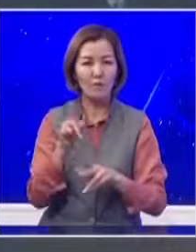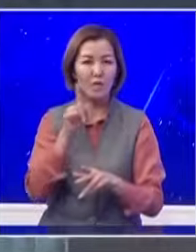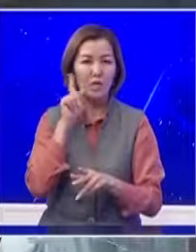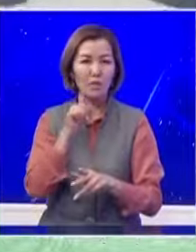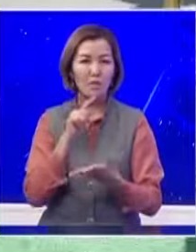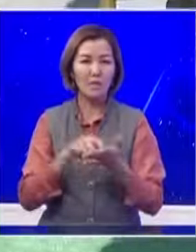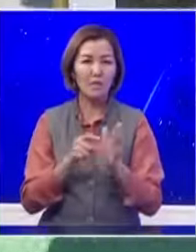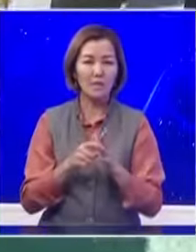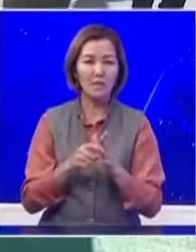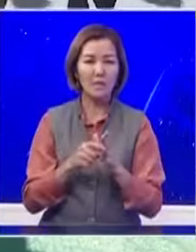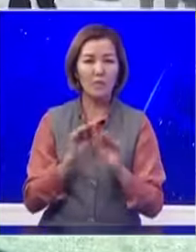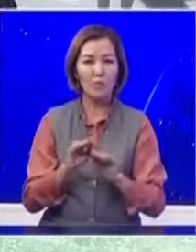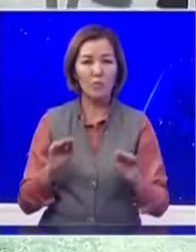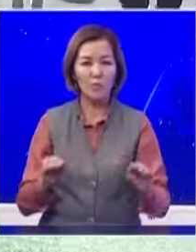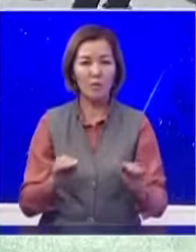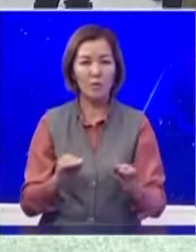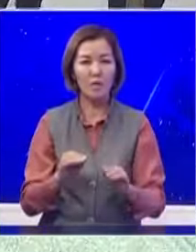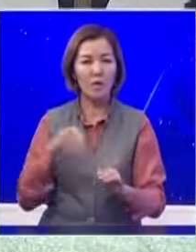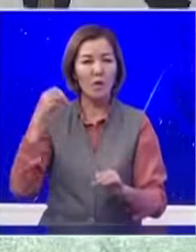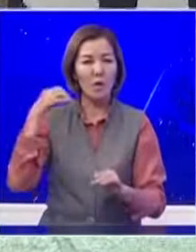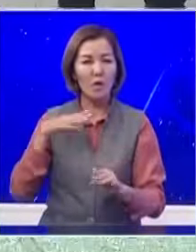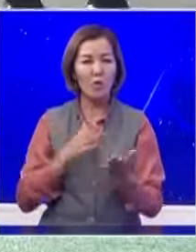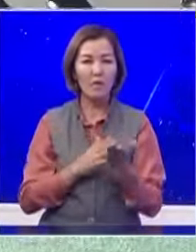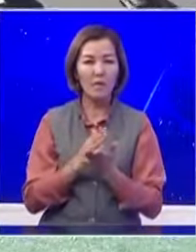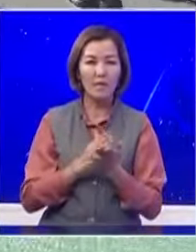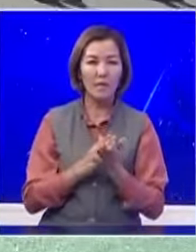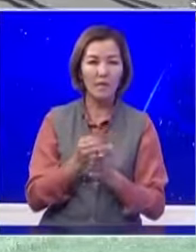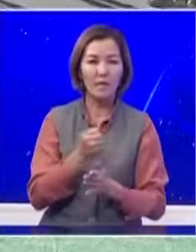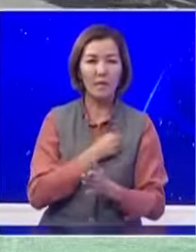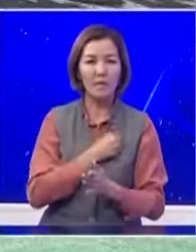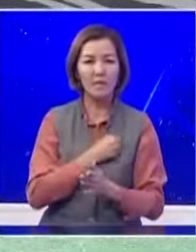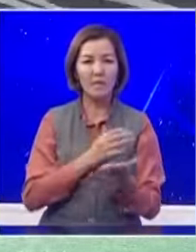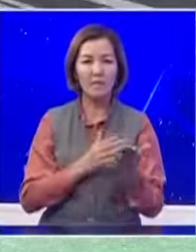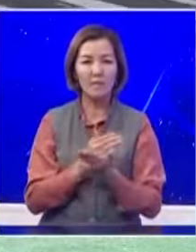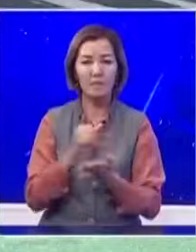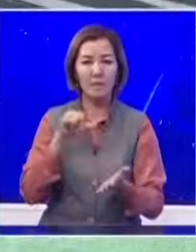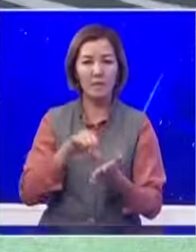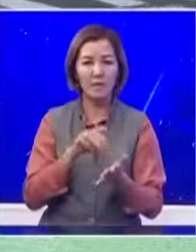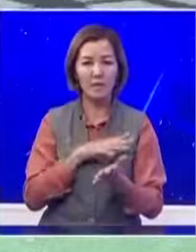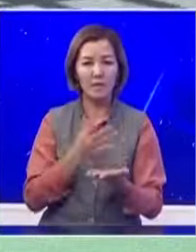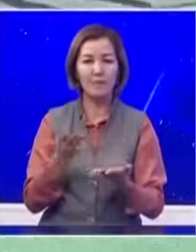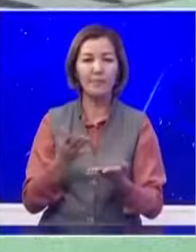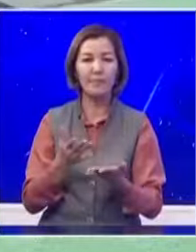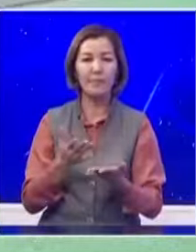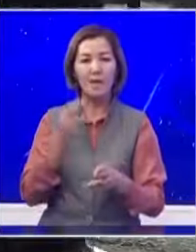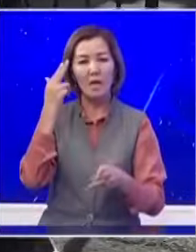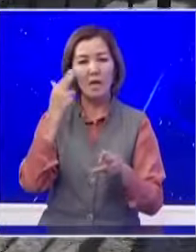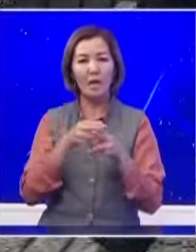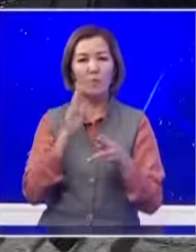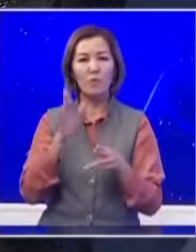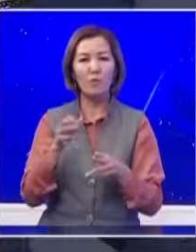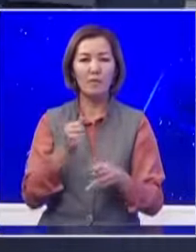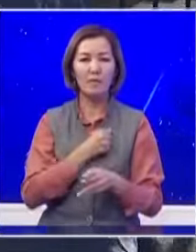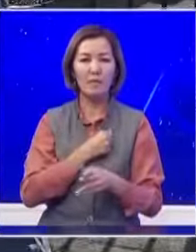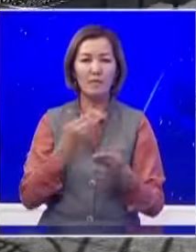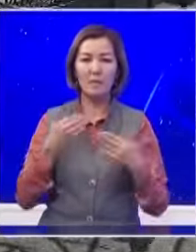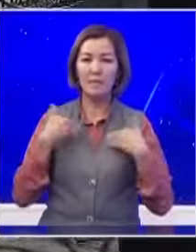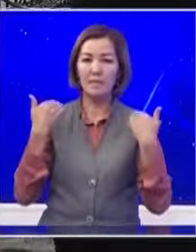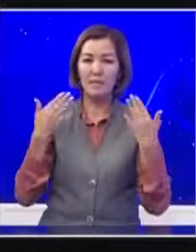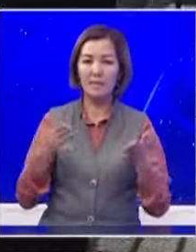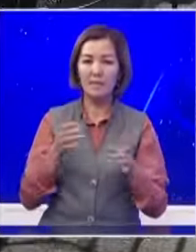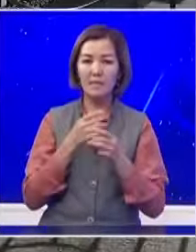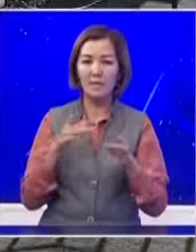кадет сыныбының оқушылары, ауған соғысының ардагерлері мен гарнизонның әскери қызметшілері қатысты. Аға буын болашақ сарбаздарға ізгі тілегін